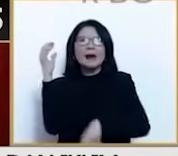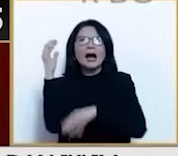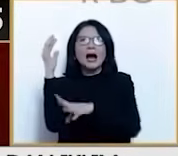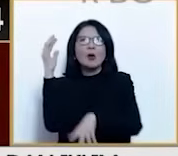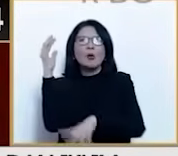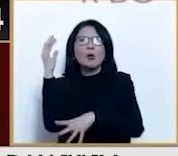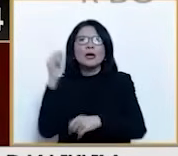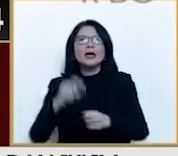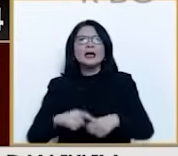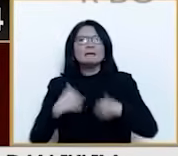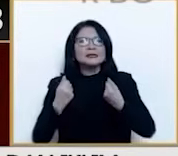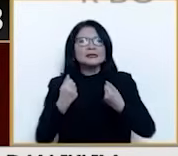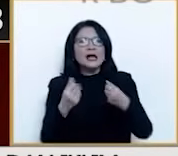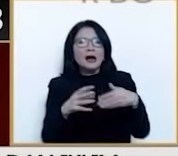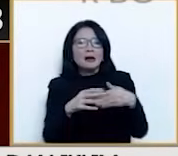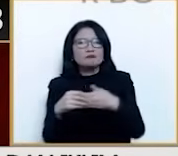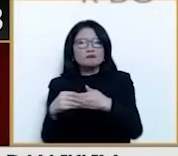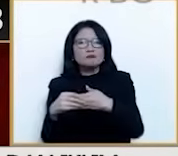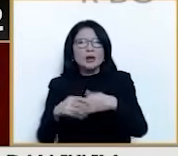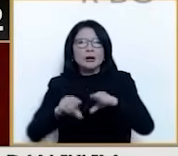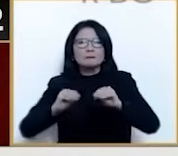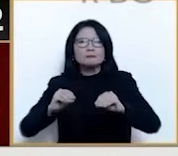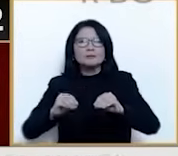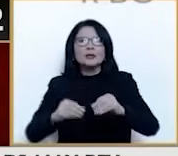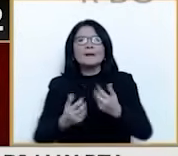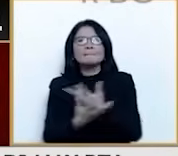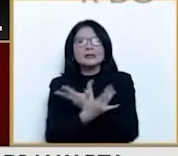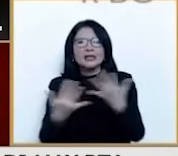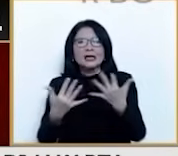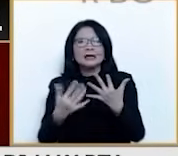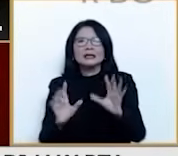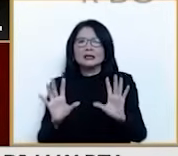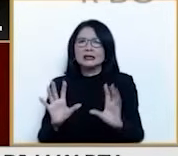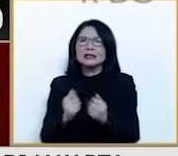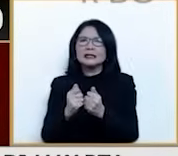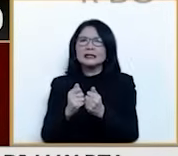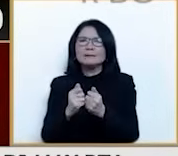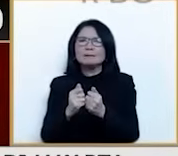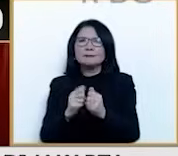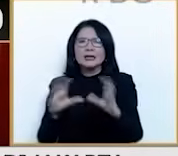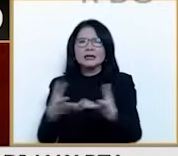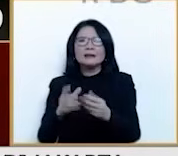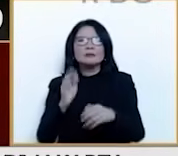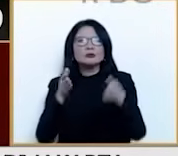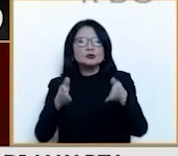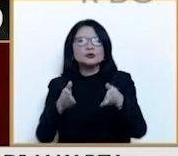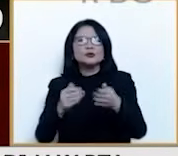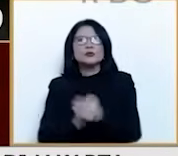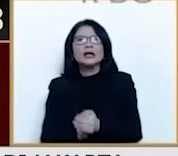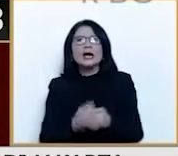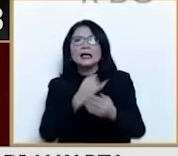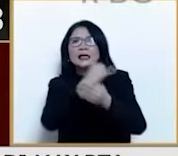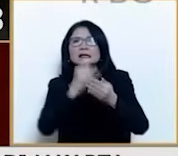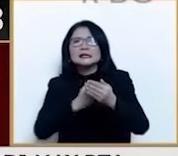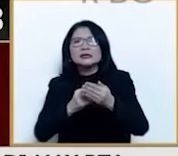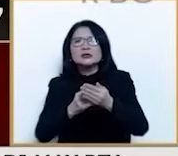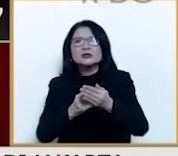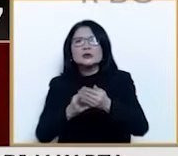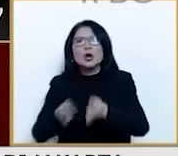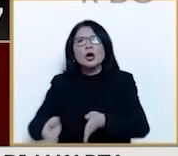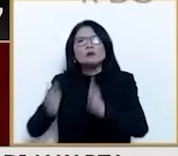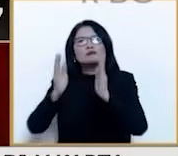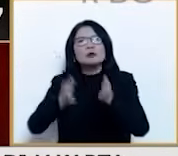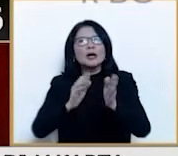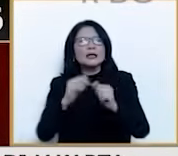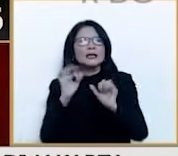Kemudian pembinaan pada masyarakat oleh tim ekonomi adab yang sudah kami persiapkan. Lalu arsitek yang tepat.